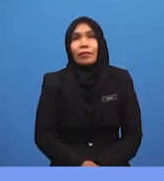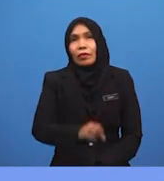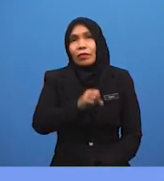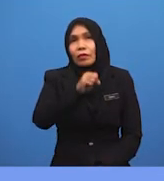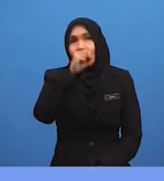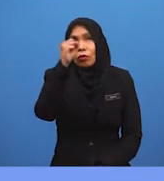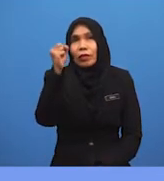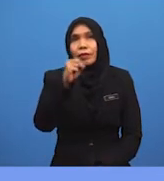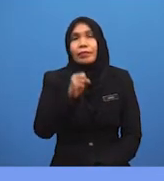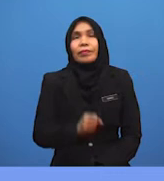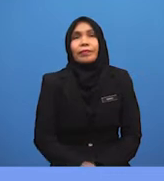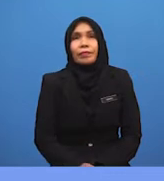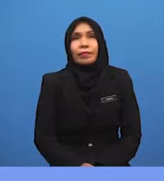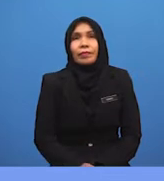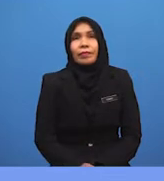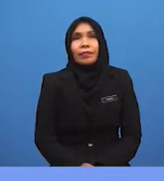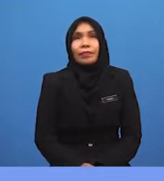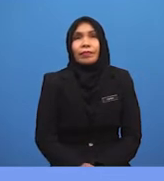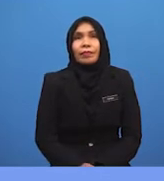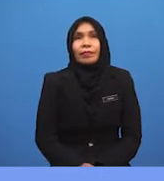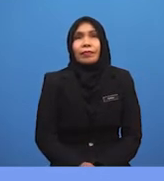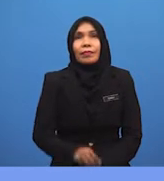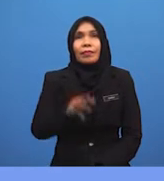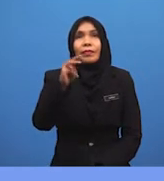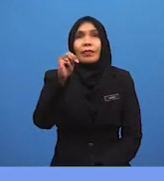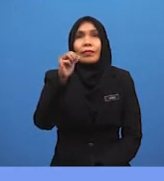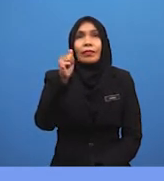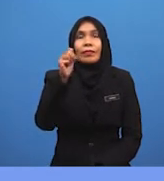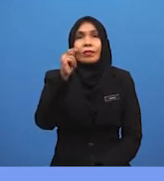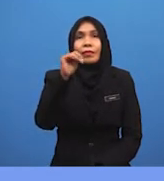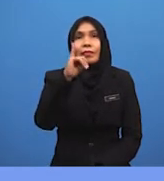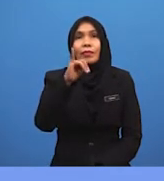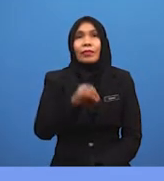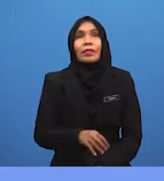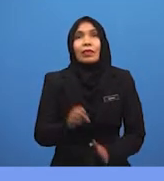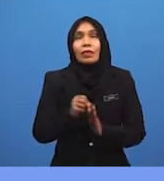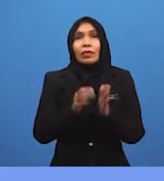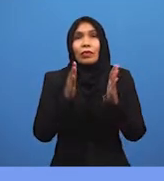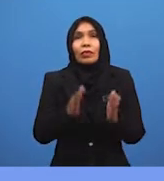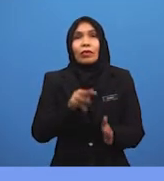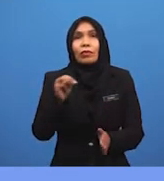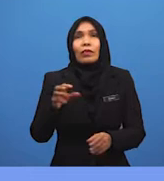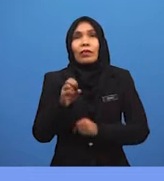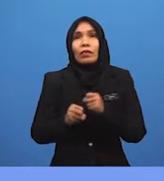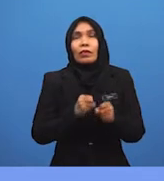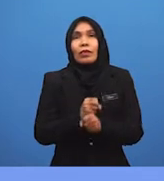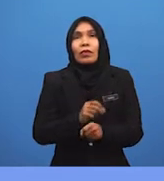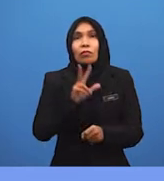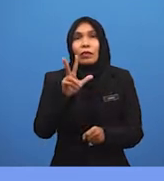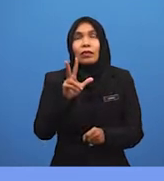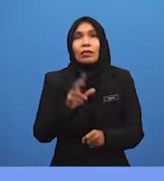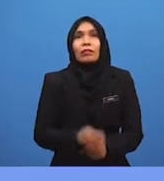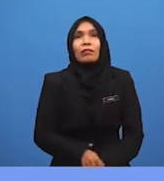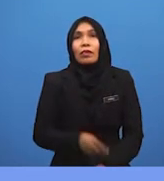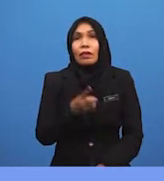situasi. Mani seorang murid tahun 3. Dia sentiasa menggunakan